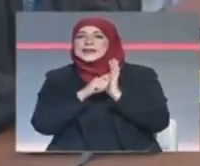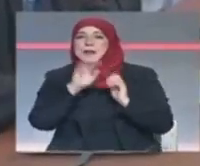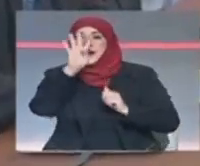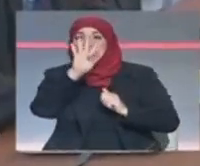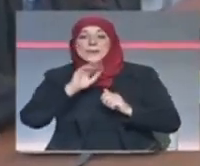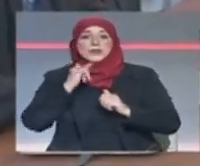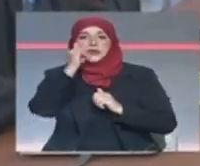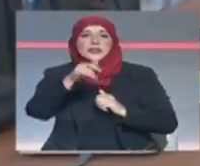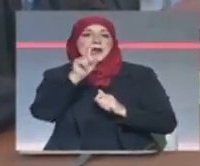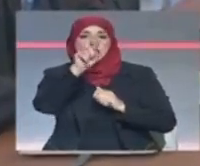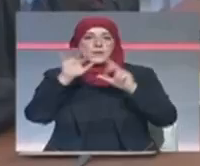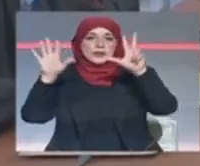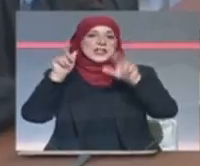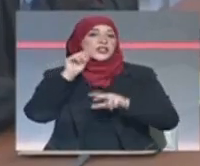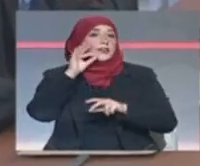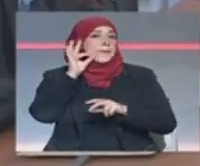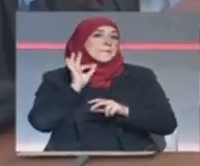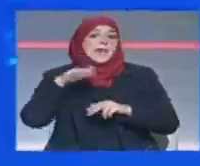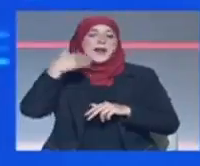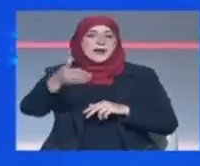عشر من مايو القادم لاحقا